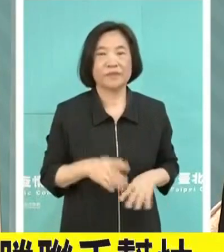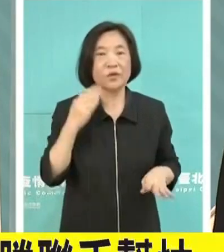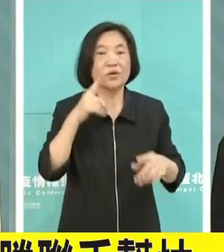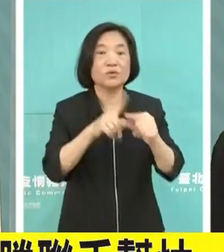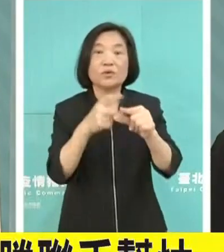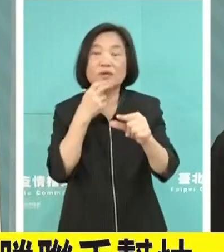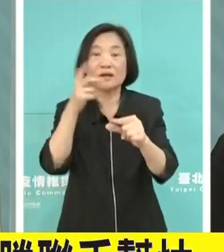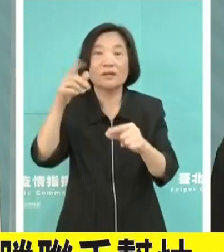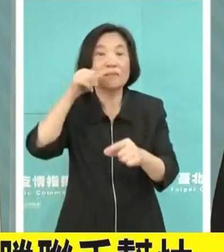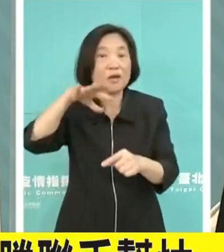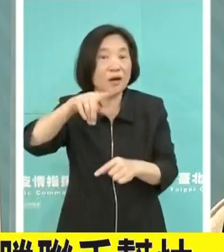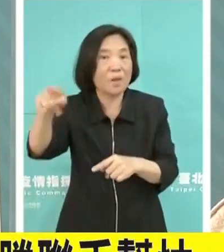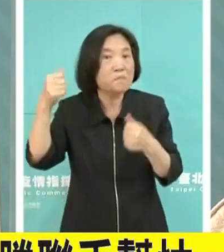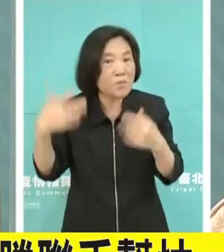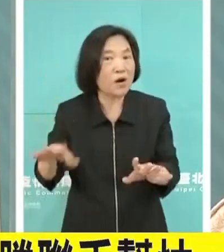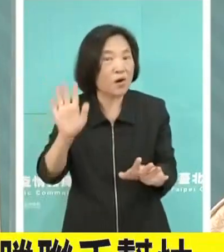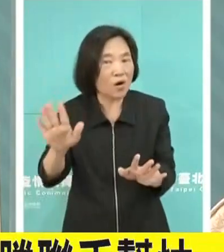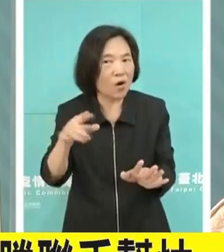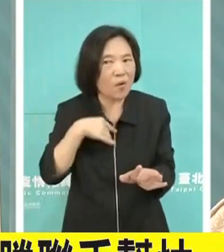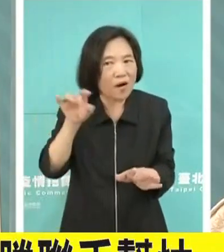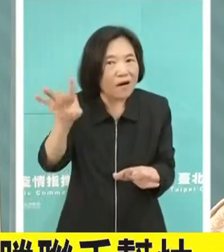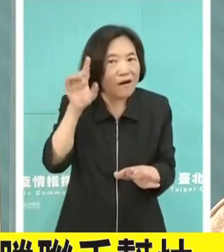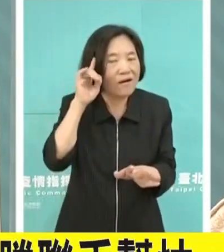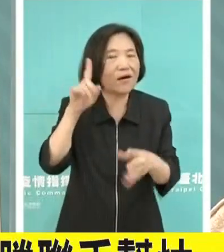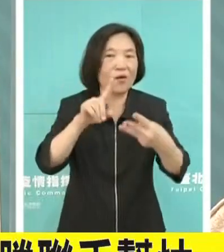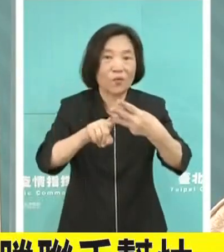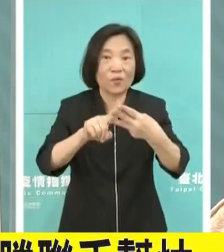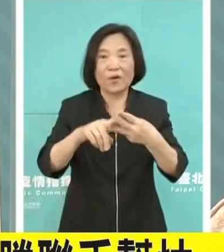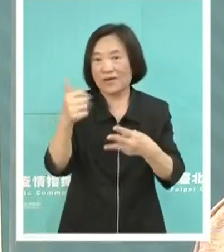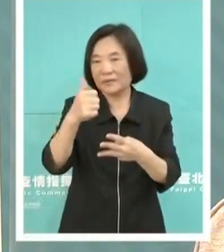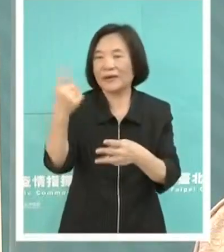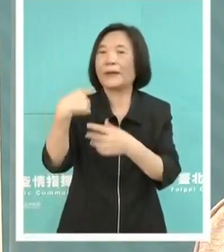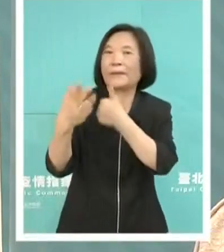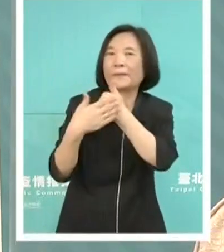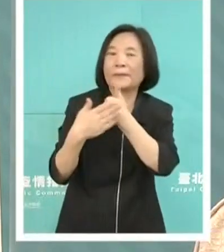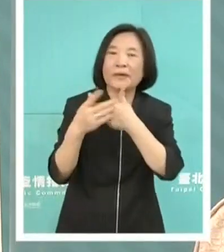然中央在苗栗有经验，你知道哈，我们会找王必胜来帮忙哦。